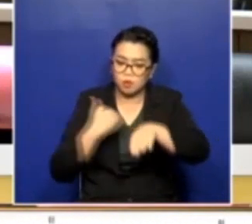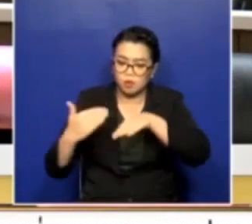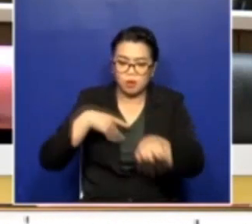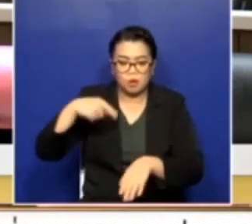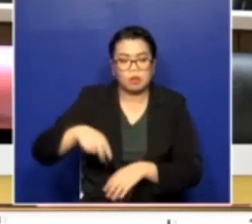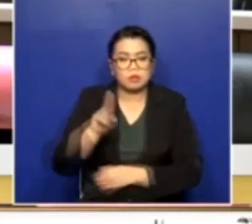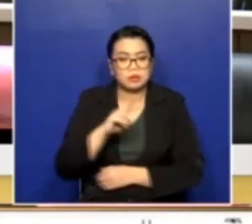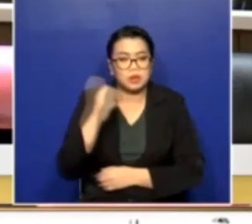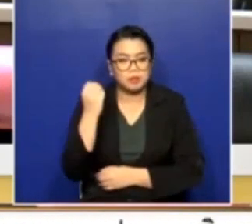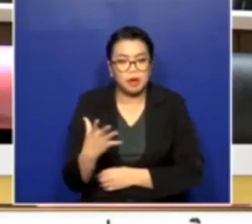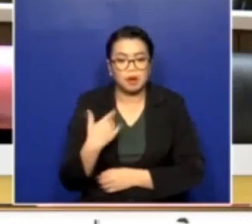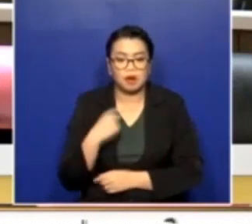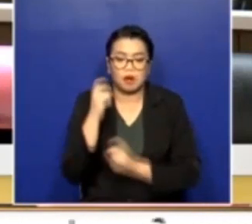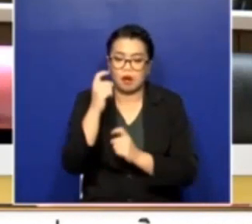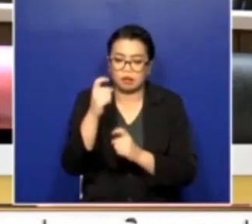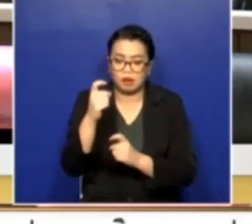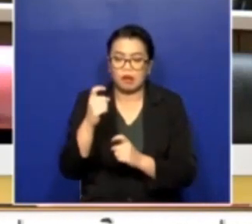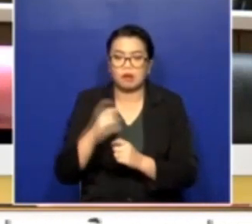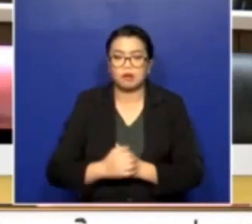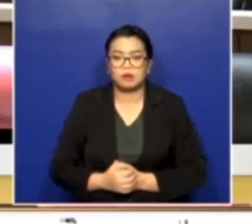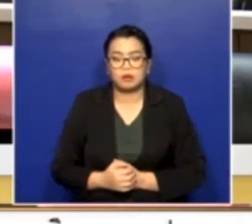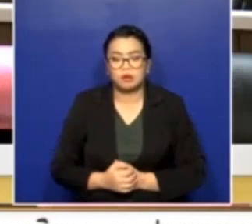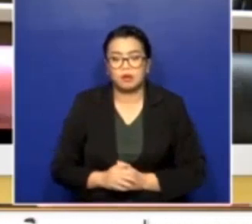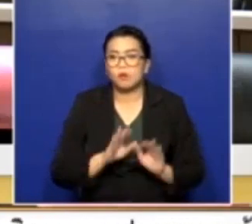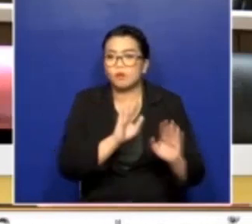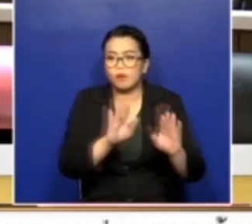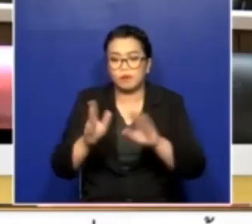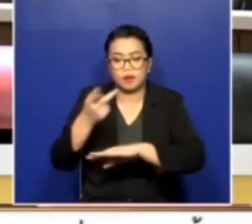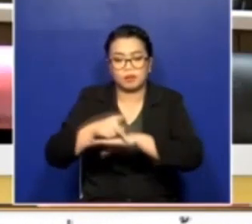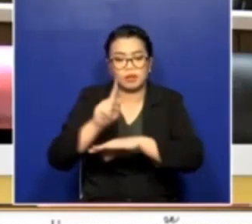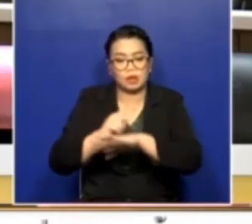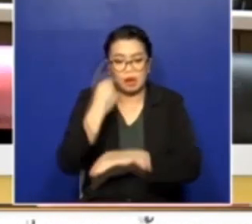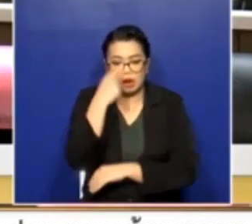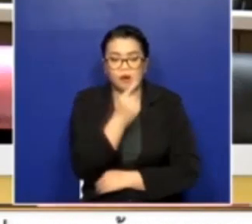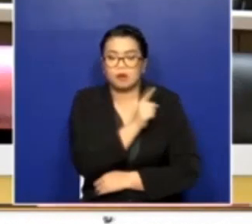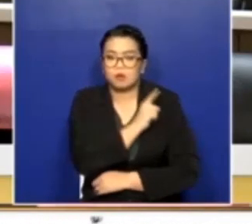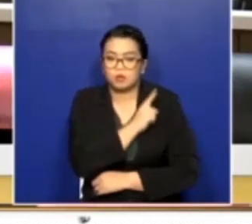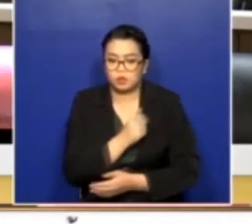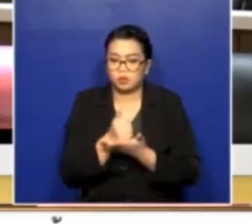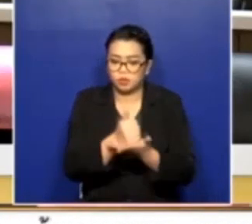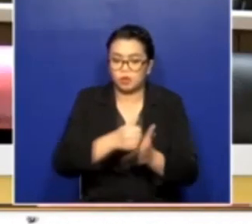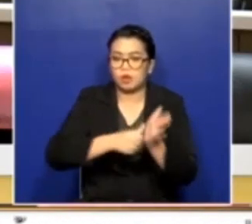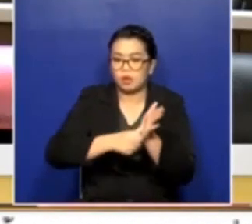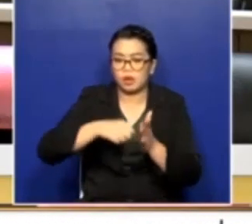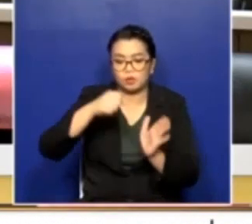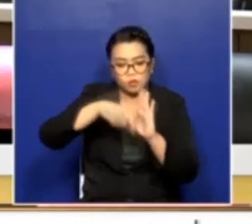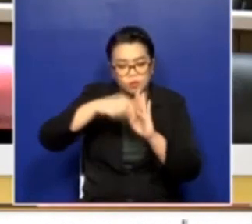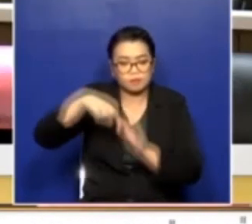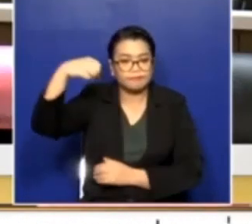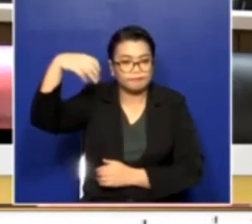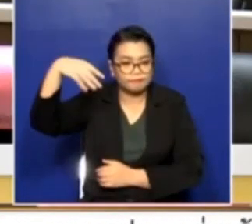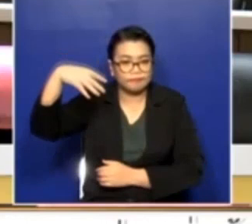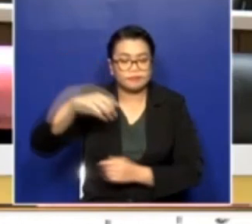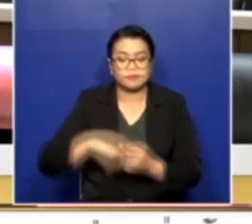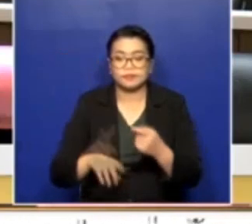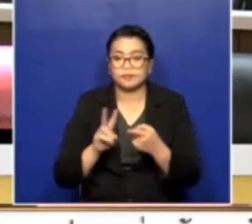ชรเกษมไม่ได้รับความปลอดภัยในชีวิตและทรัพย์สินจึงเรียนท่านประธานผ่านไปยังหน่วยงานที่เกี่ยวข้องให้ดําเนินการแก้ไขด้วยครับเรื่องที่2